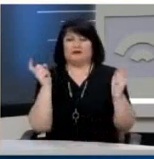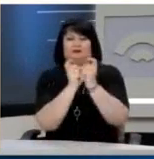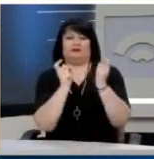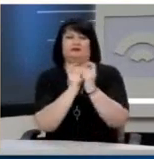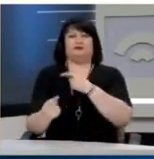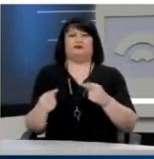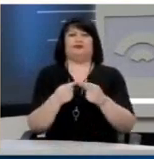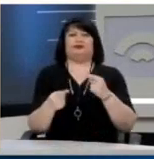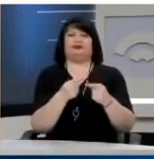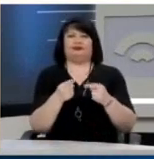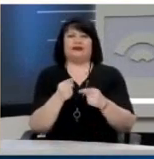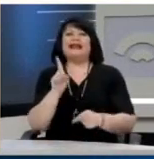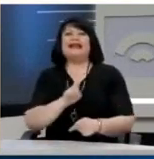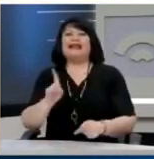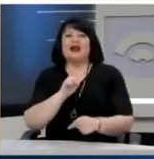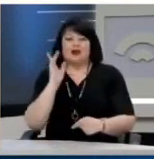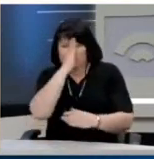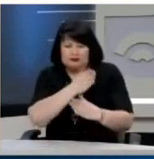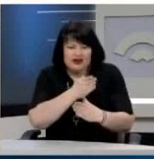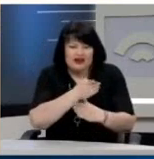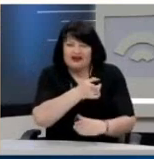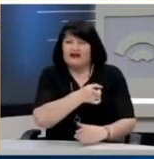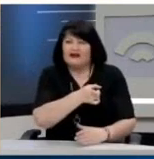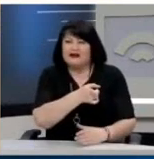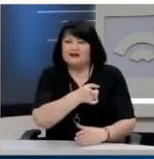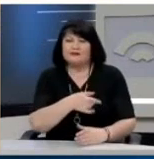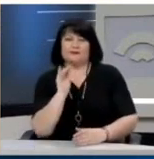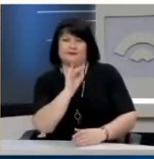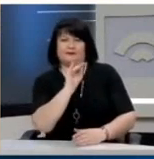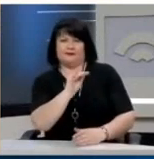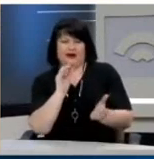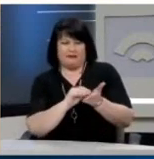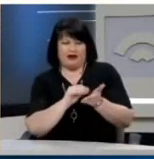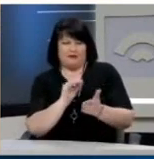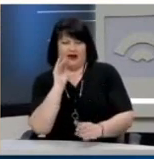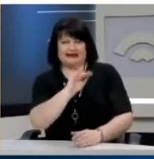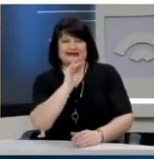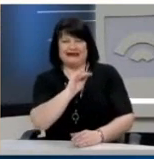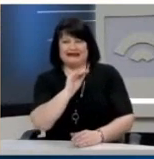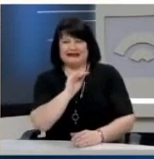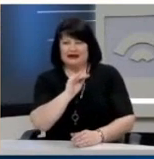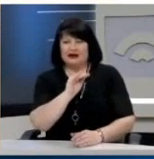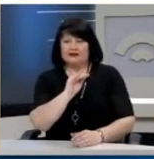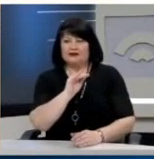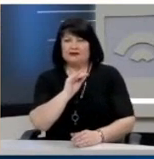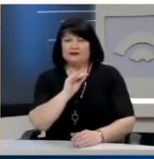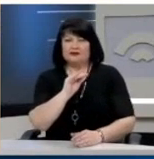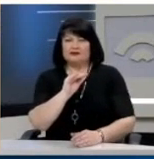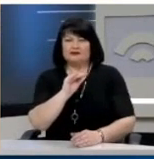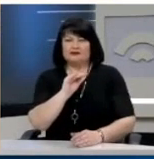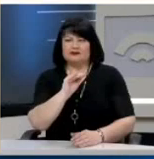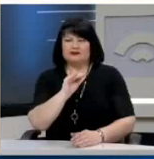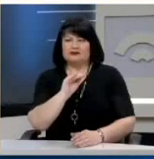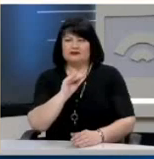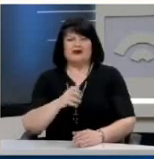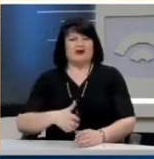τον κρυπτόμενο κύριο Μητσοτάκη, καθότι του έχω ζητήσει επανειλημμένος κατά τη διάρκεια. Έτσι θα